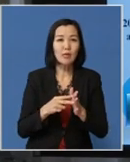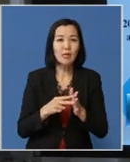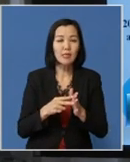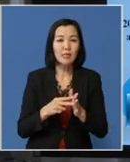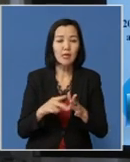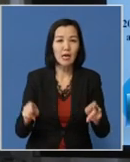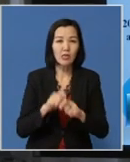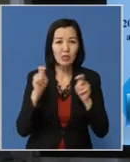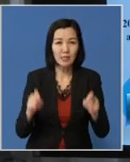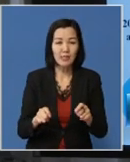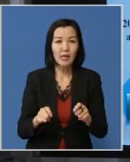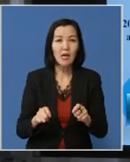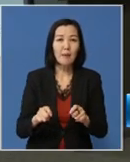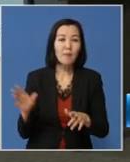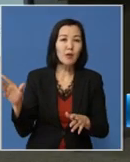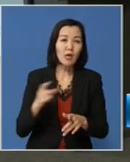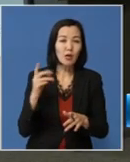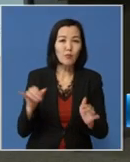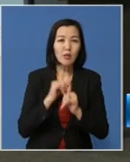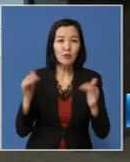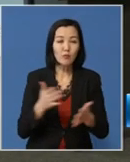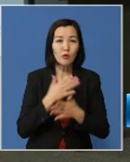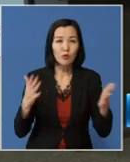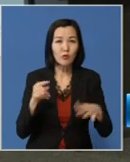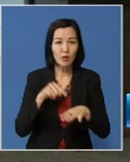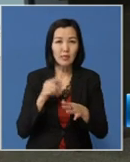қатарында іске қосылса, аудан экономикасы дамуына зор ықпал етер